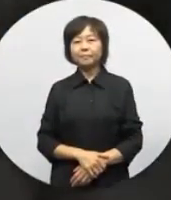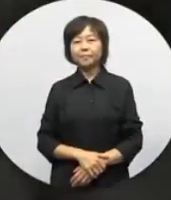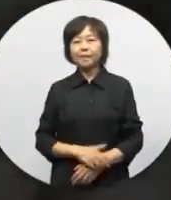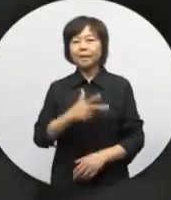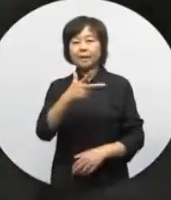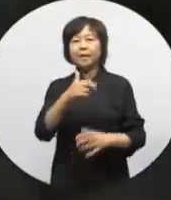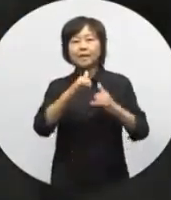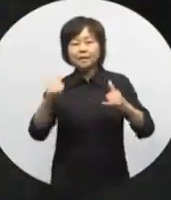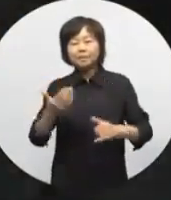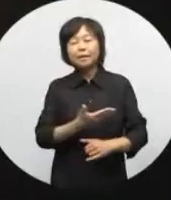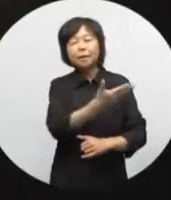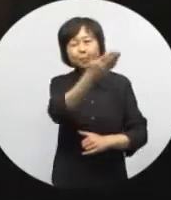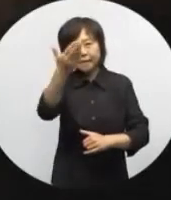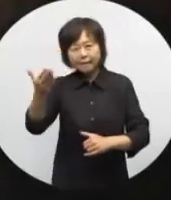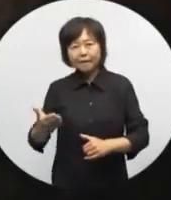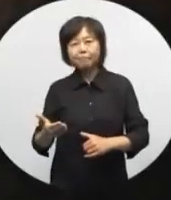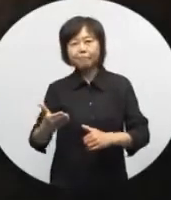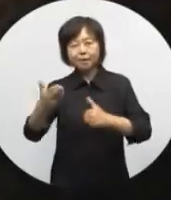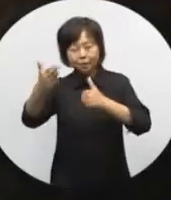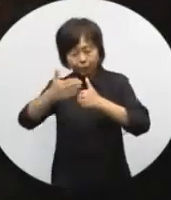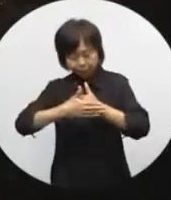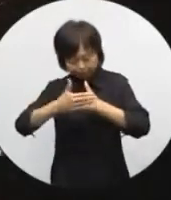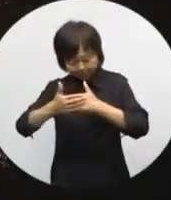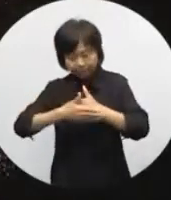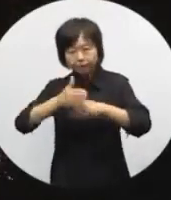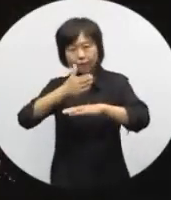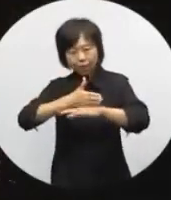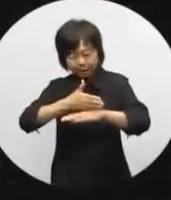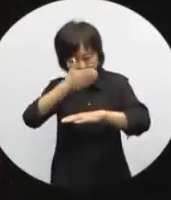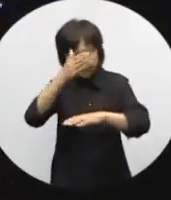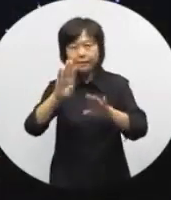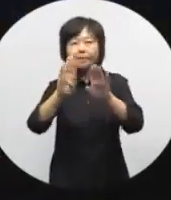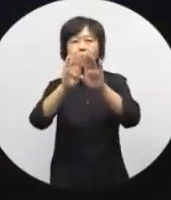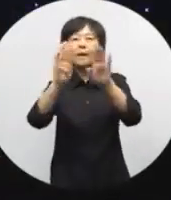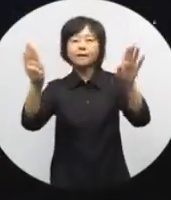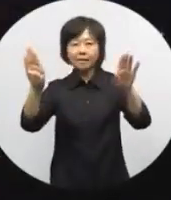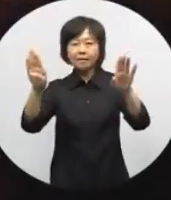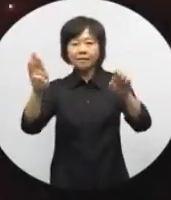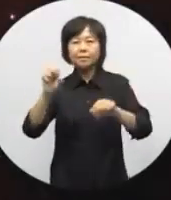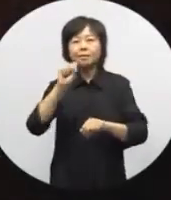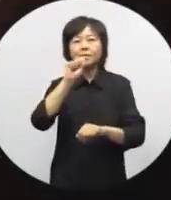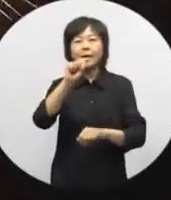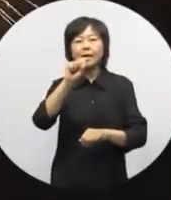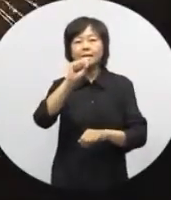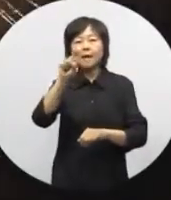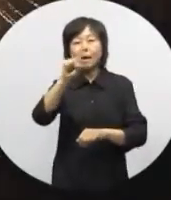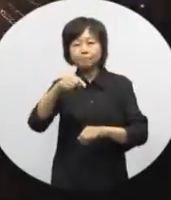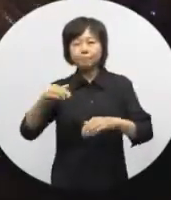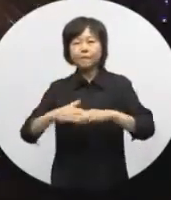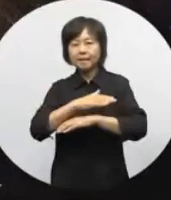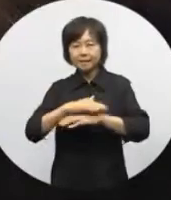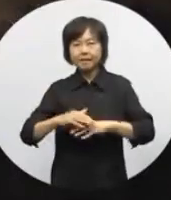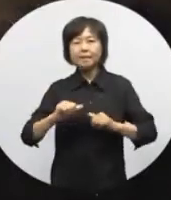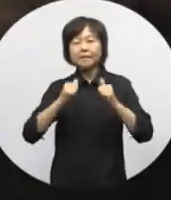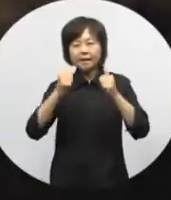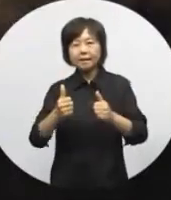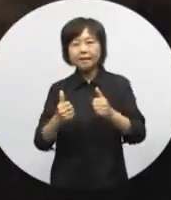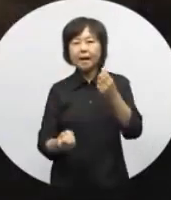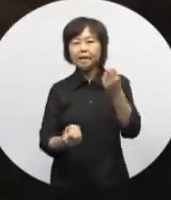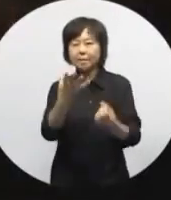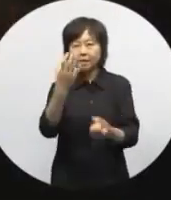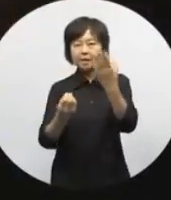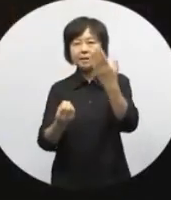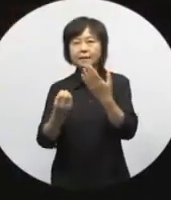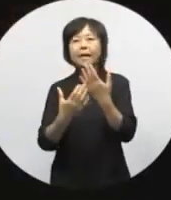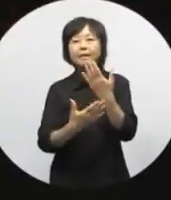市民の皆さんからの多くの協賛で開催されているこのサザンビーチ茅ヶ崎花火大会、来